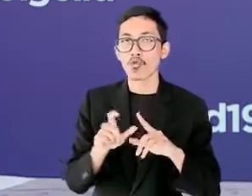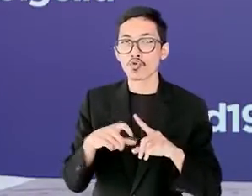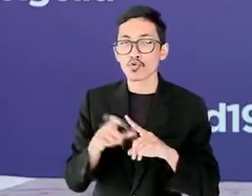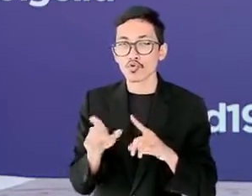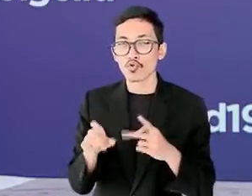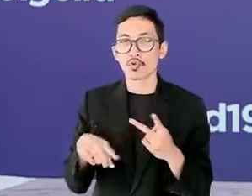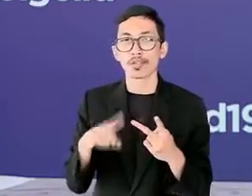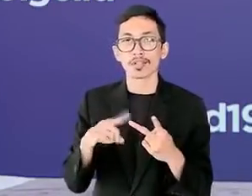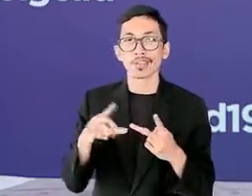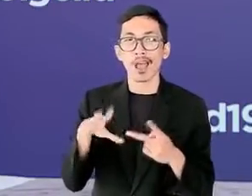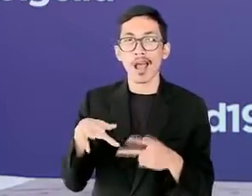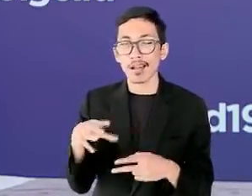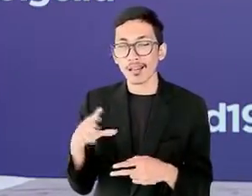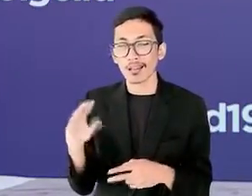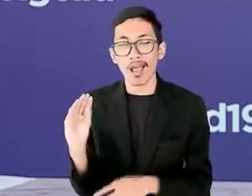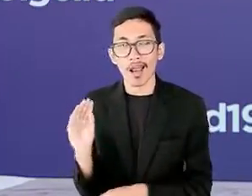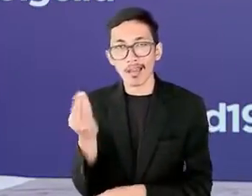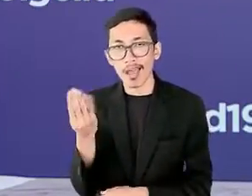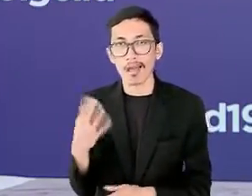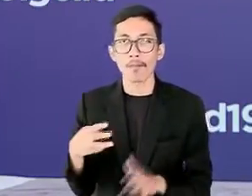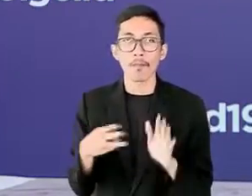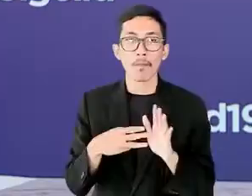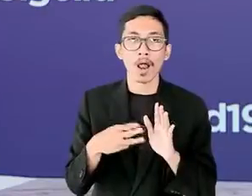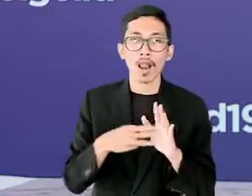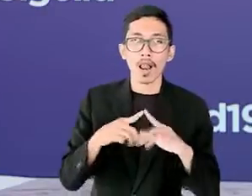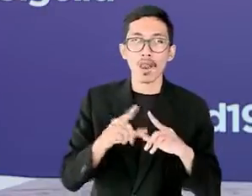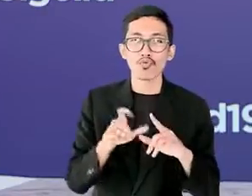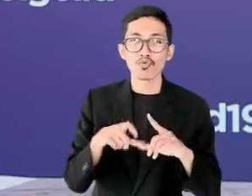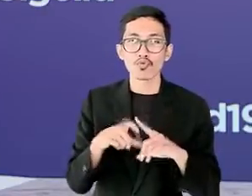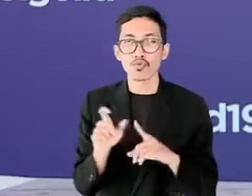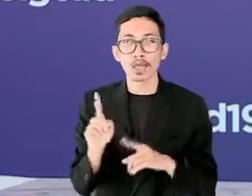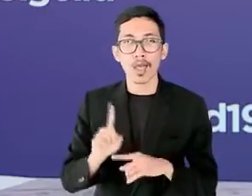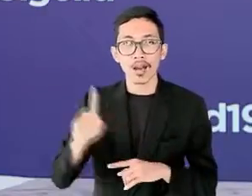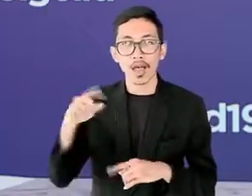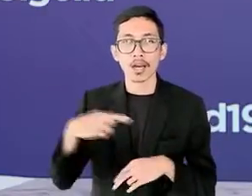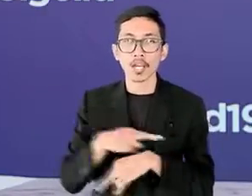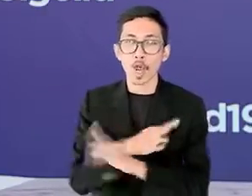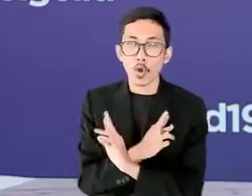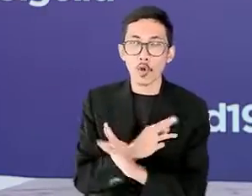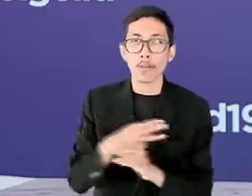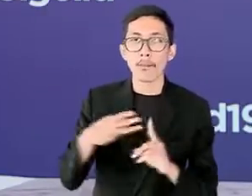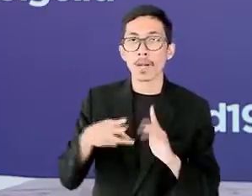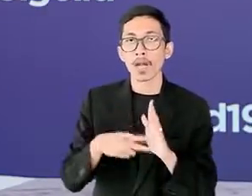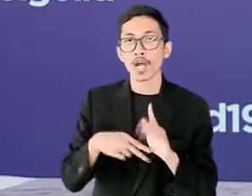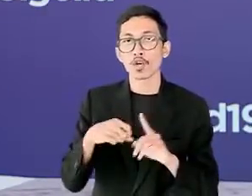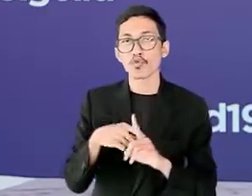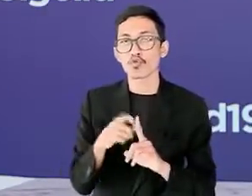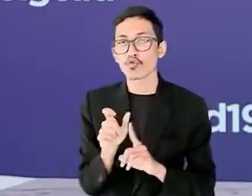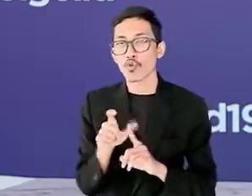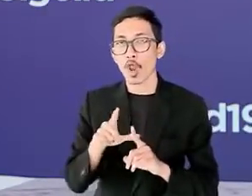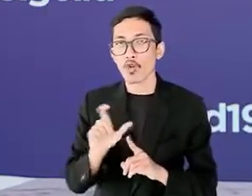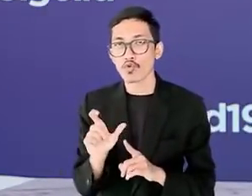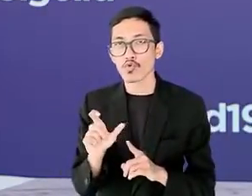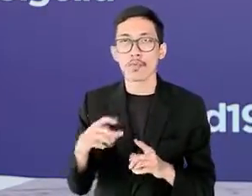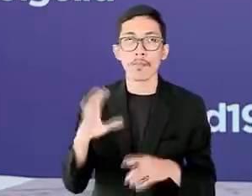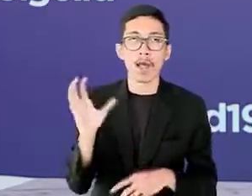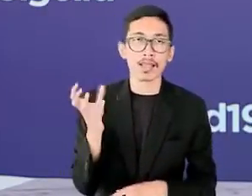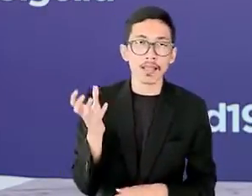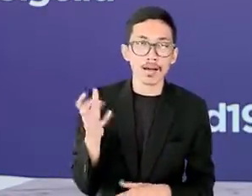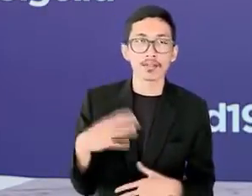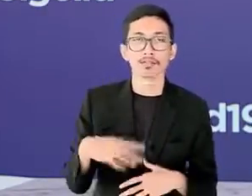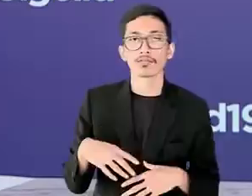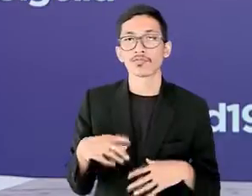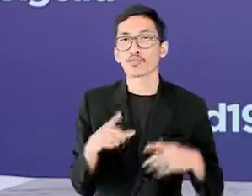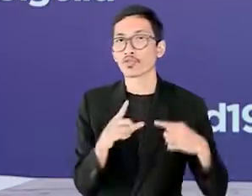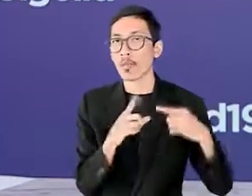Maluku Utara Kepulauan Riau Bengkulu Banten Sulawesi Tenggara Sumatera